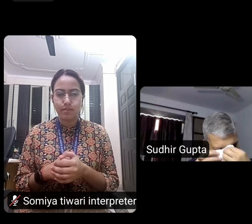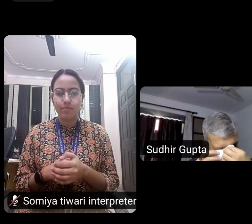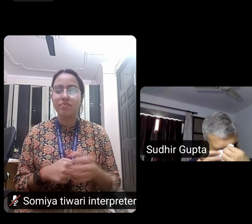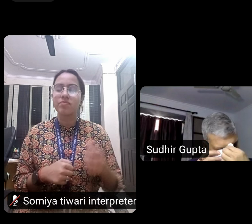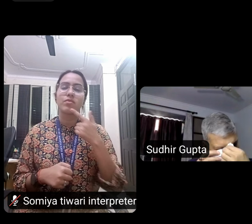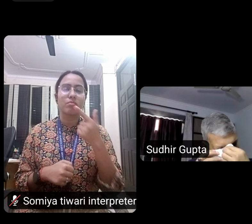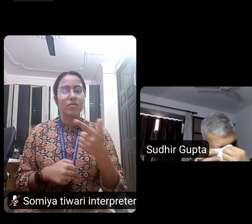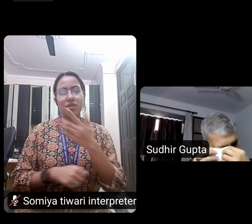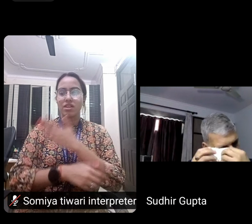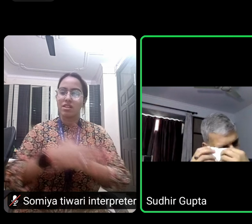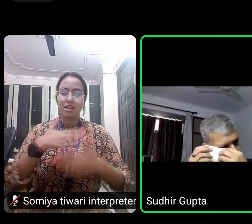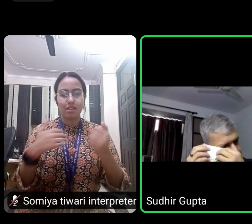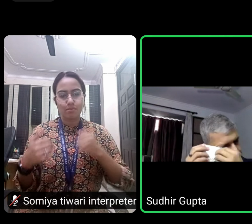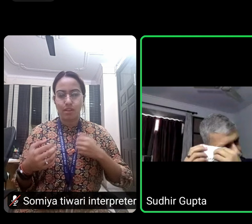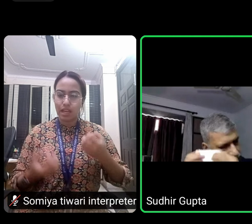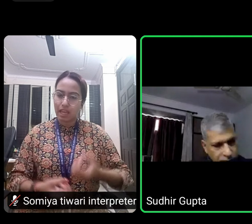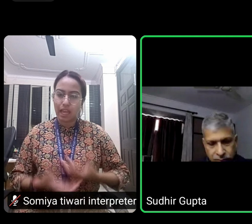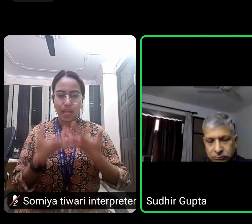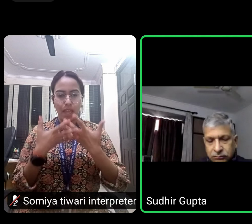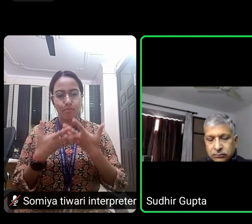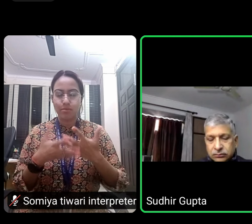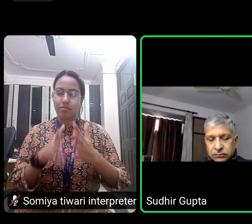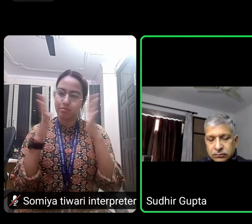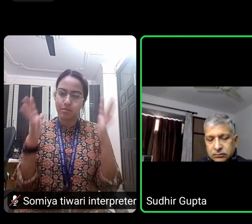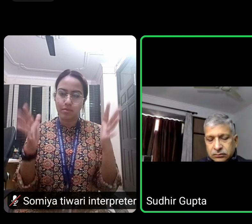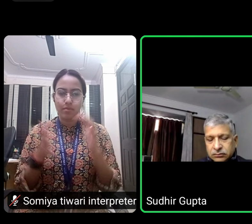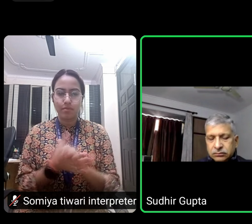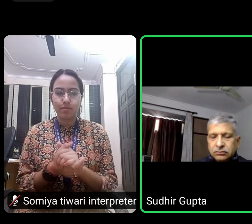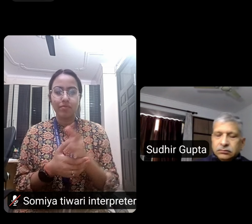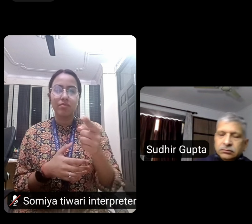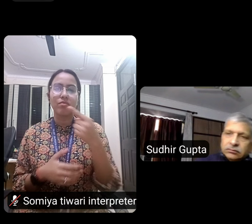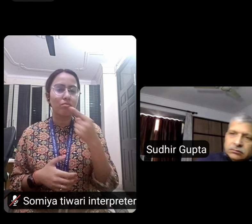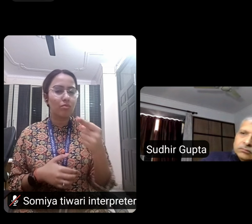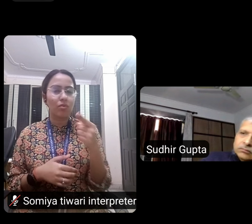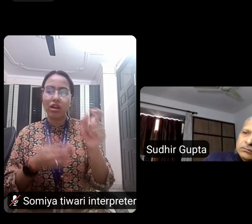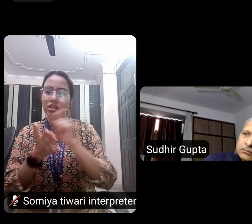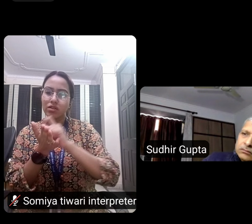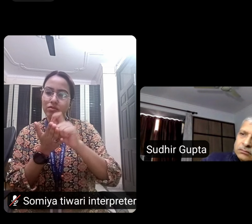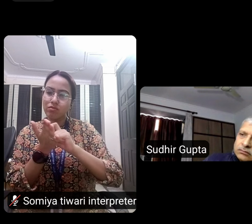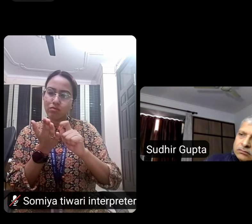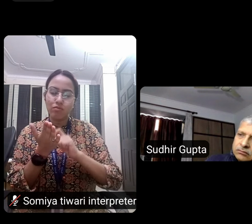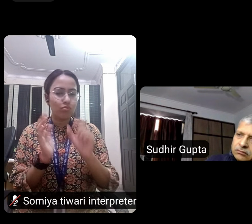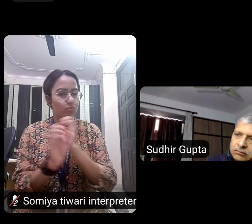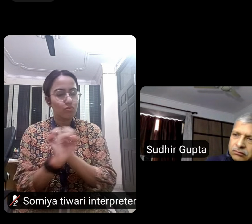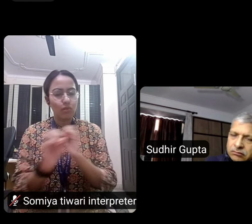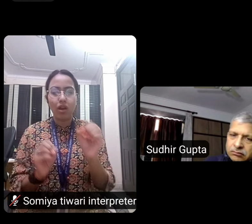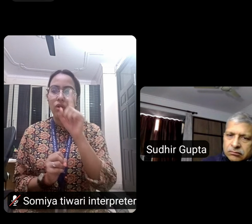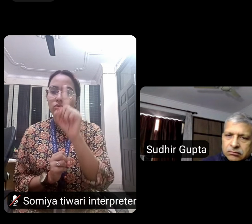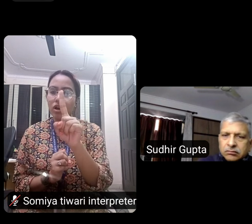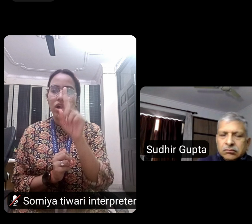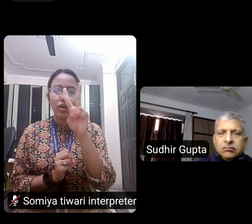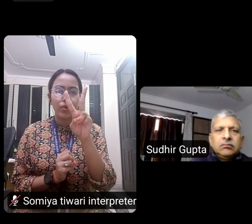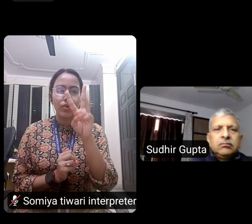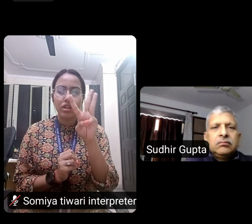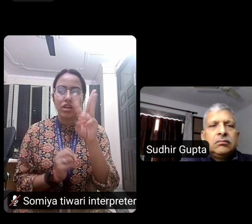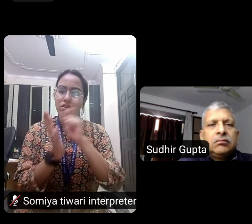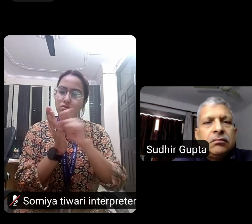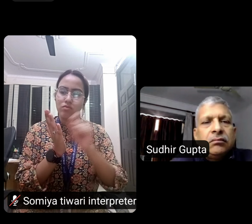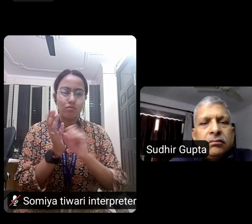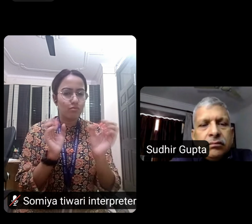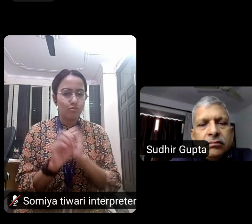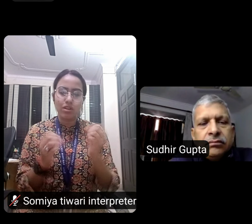हूँ सार्थक से जब से जुड़ी हूँ, क्योंकि मेरा ये लड़का ना, ये कुछ भी नहीं लिखता था, एक वन भी इसको नहीं लिखने आता था, आज वो 100